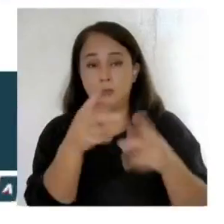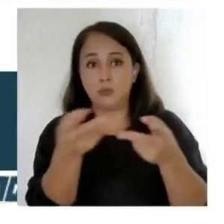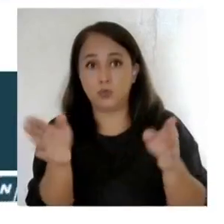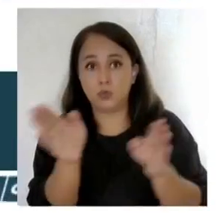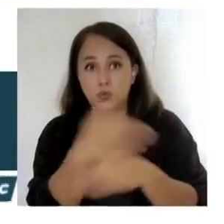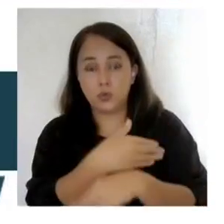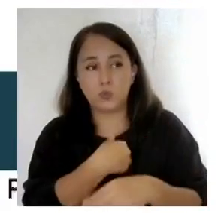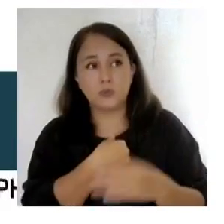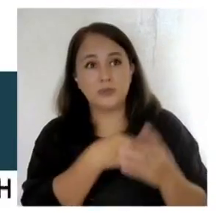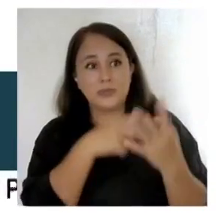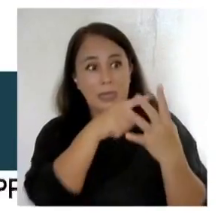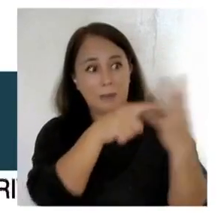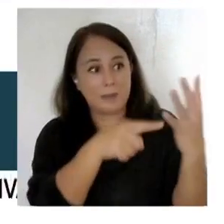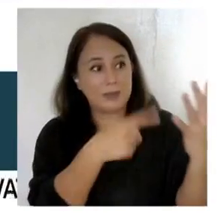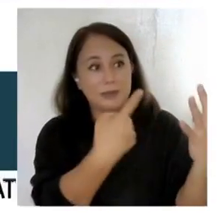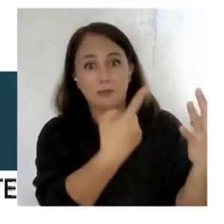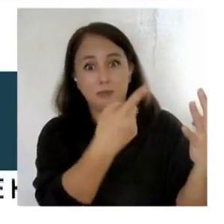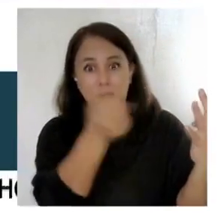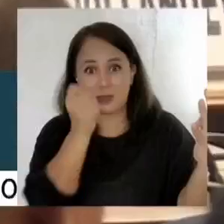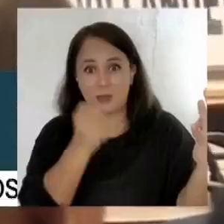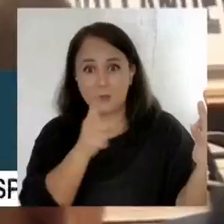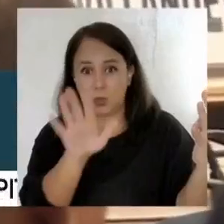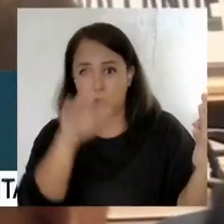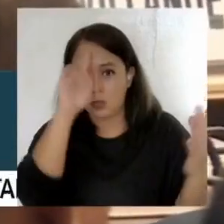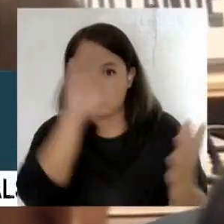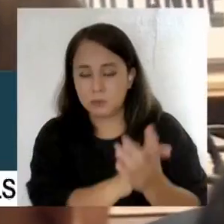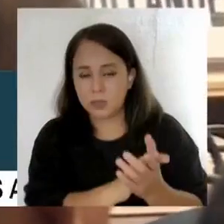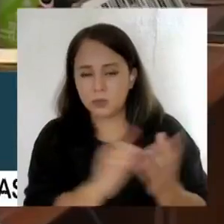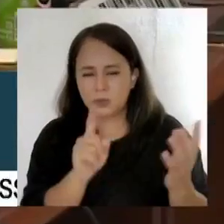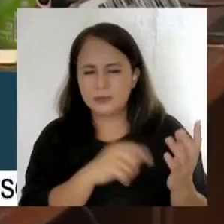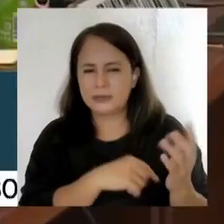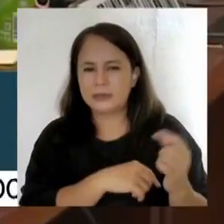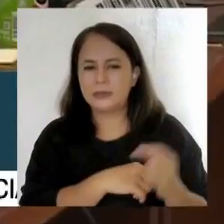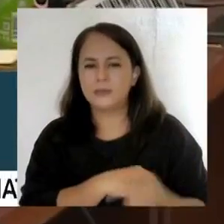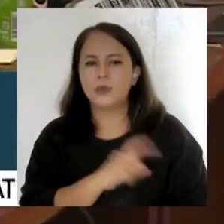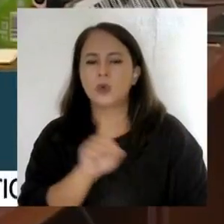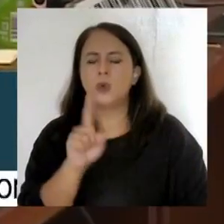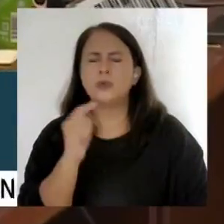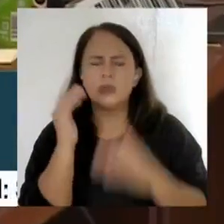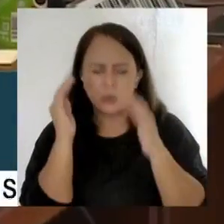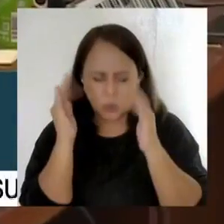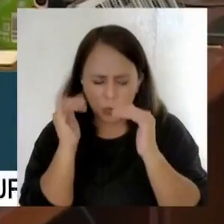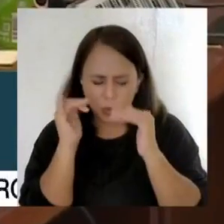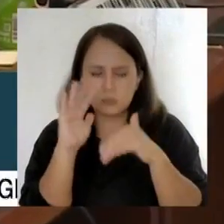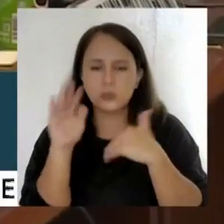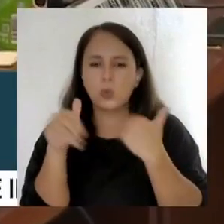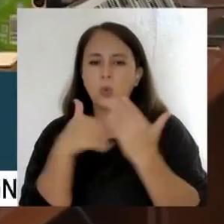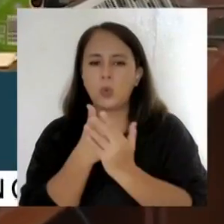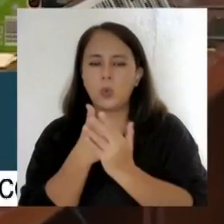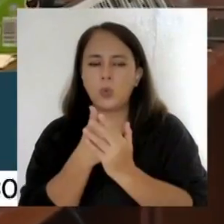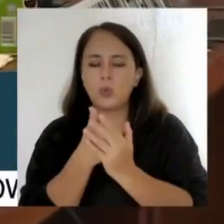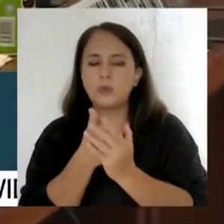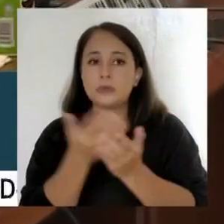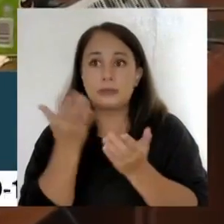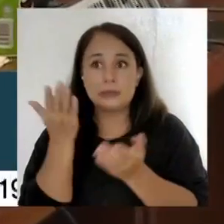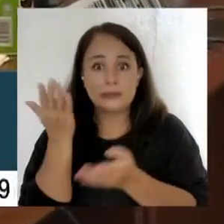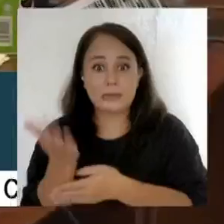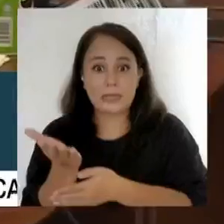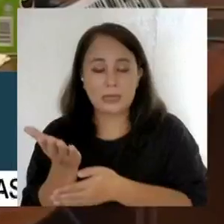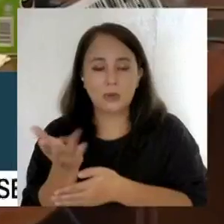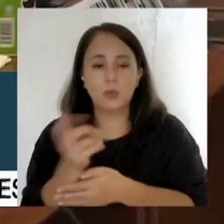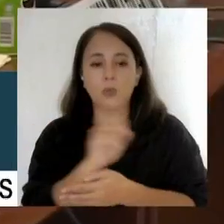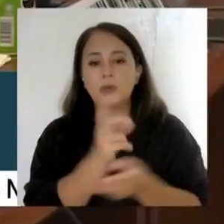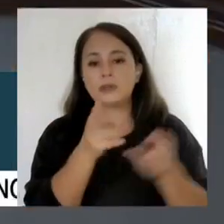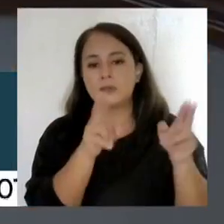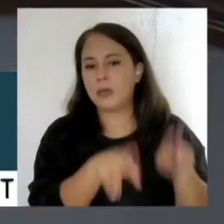sa inyong asawa po? That I could only hope that everyone there present, what happened to us will not